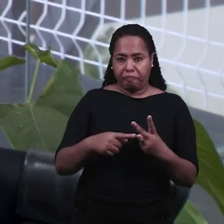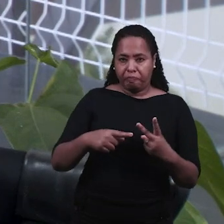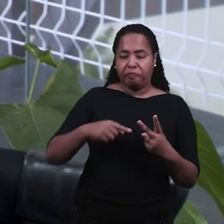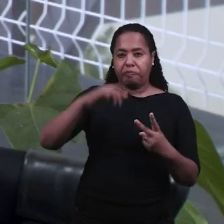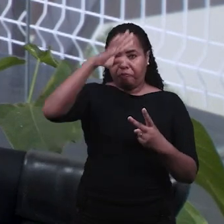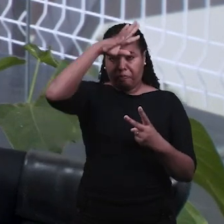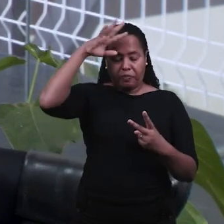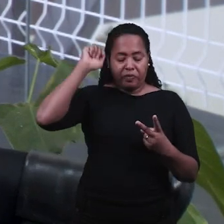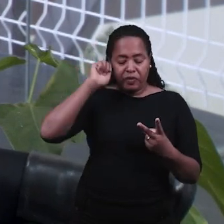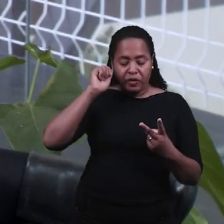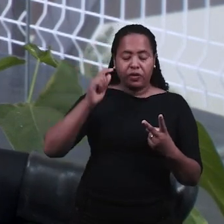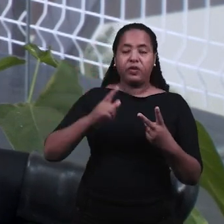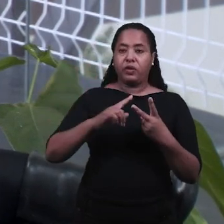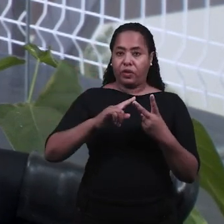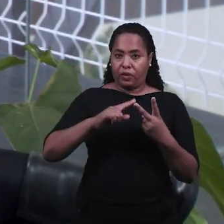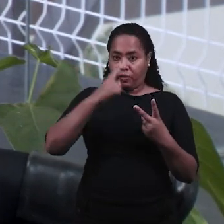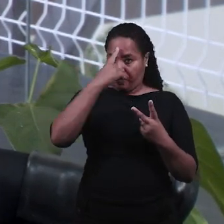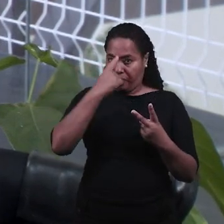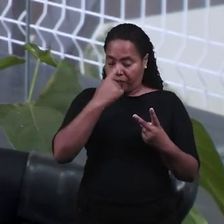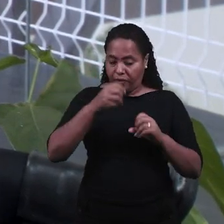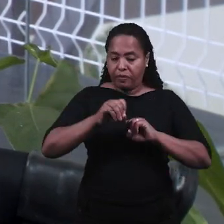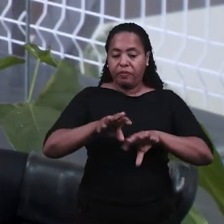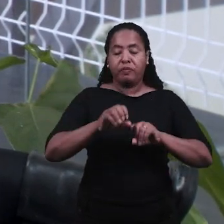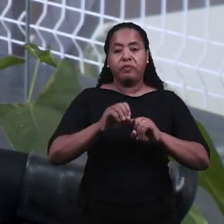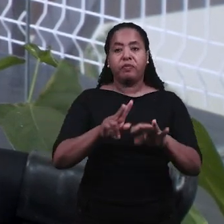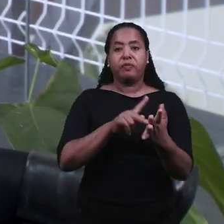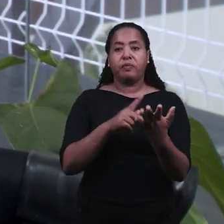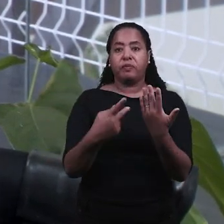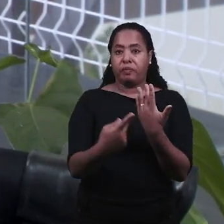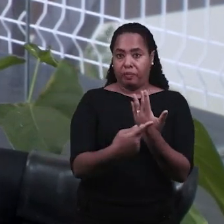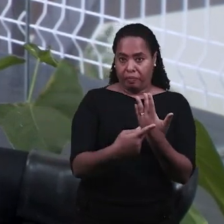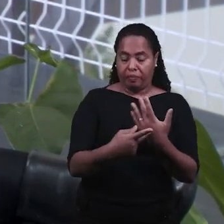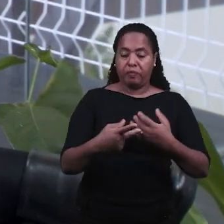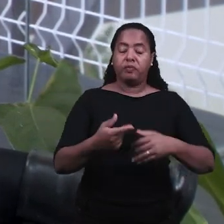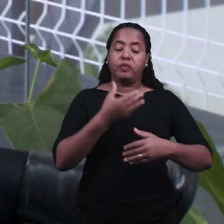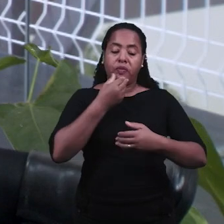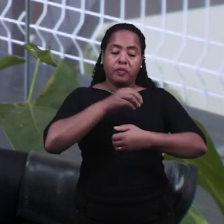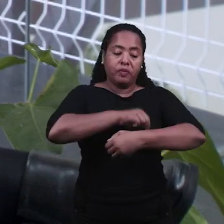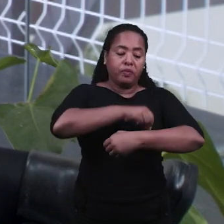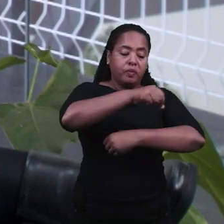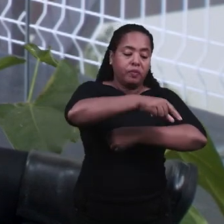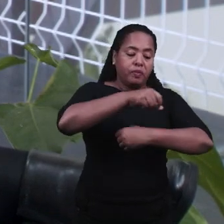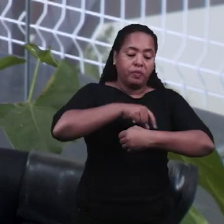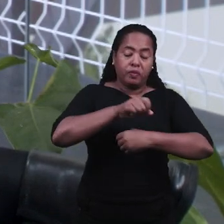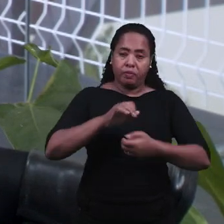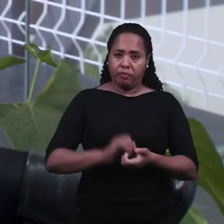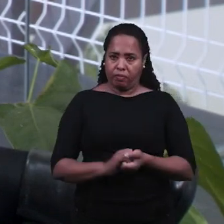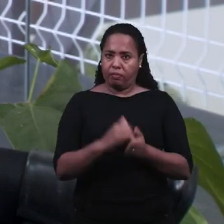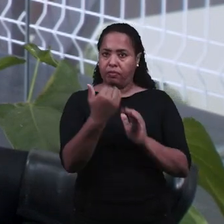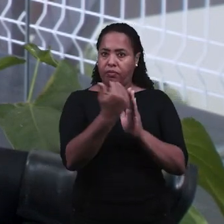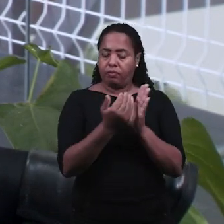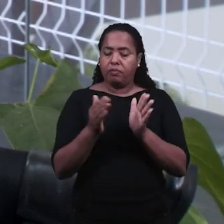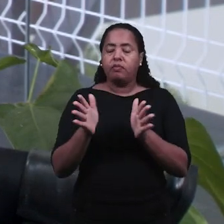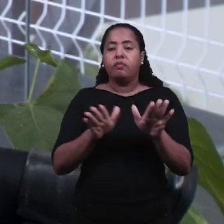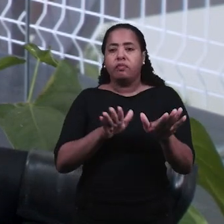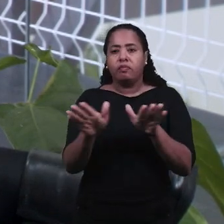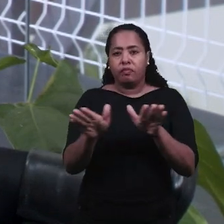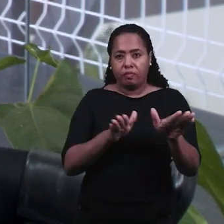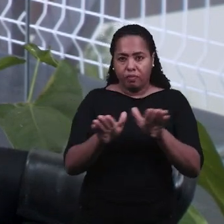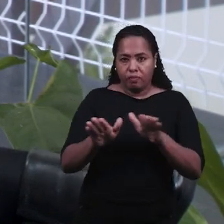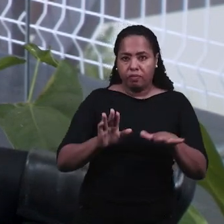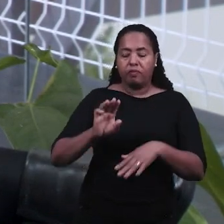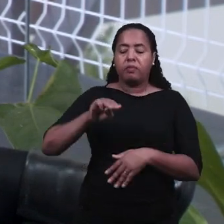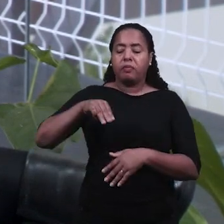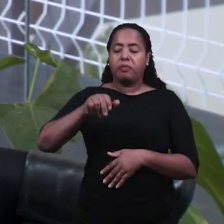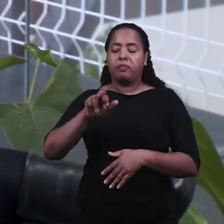Manaïm, les pasteurs vont nous expliquer tout le contenu prophétique dans la parabole du semeur. Dans le volet accessibilité, le